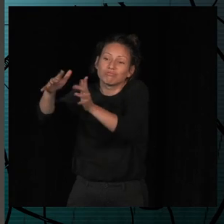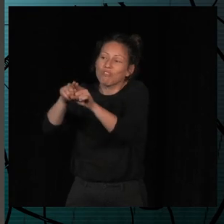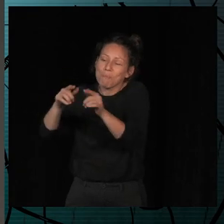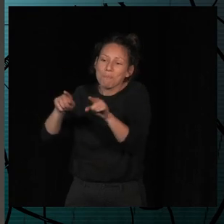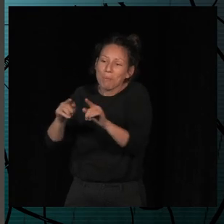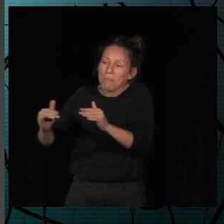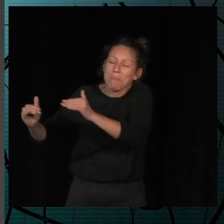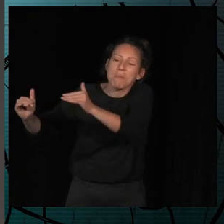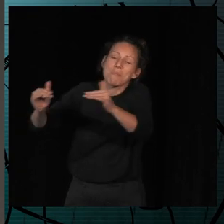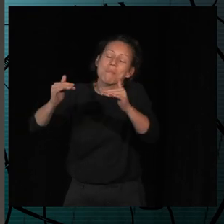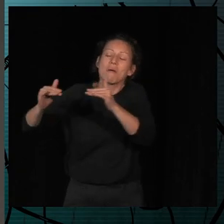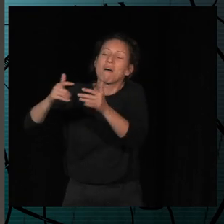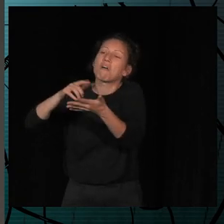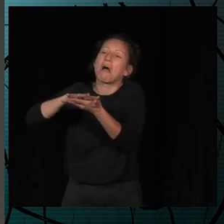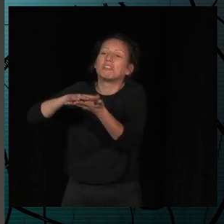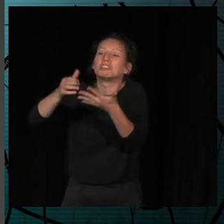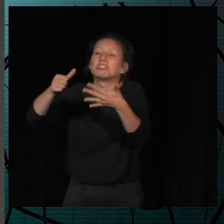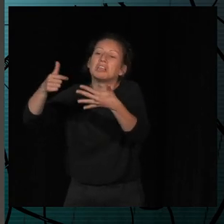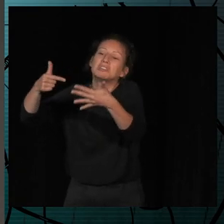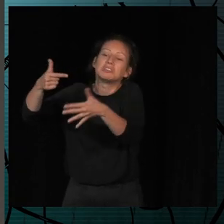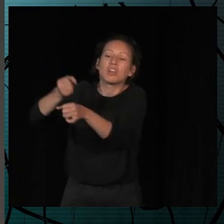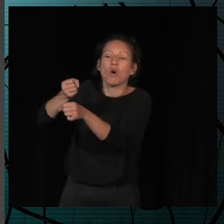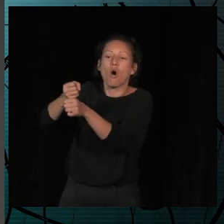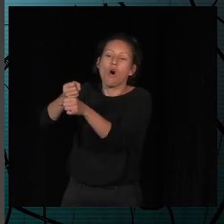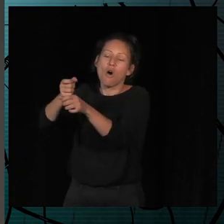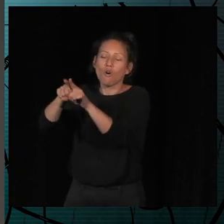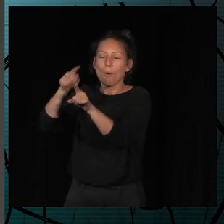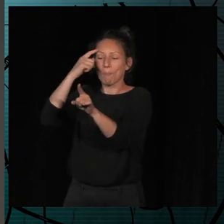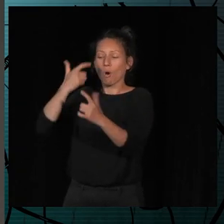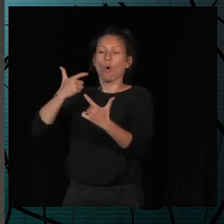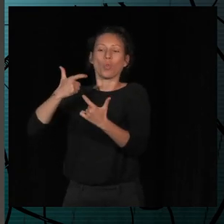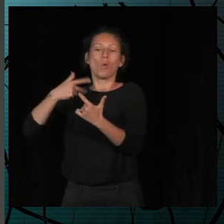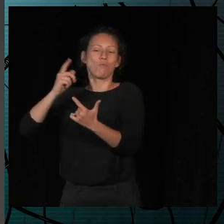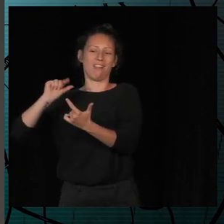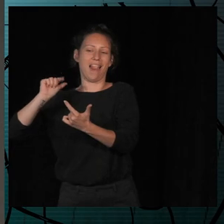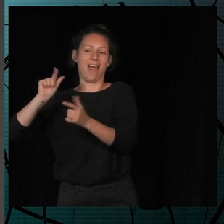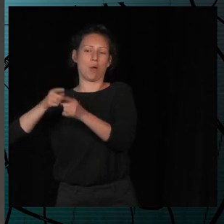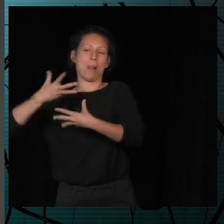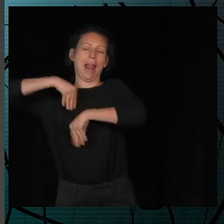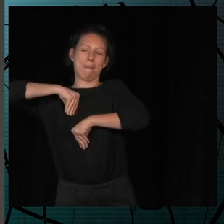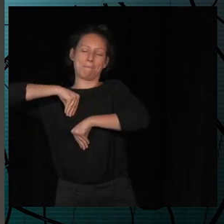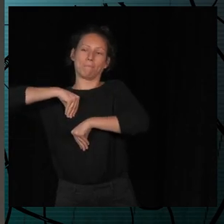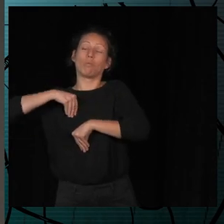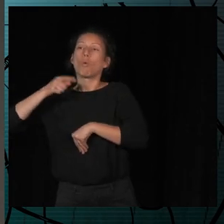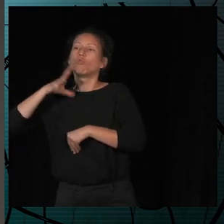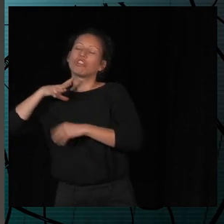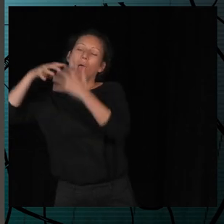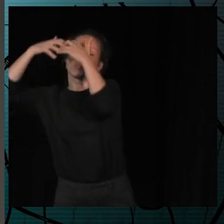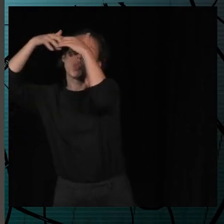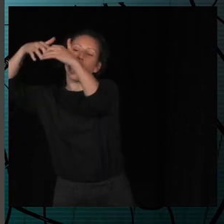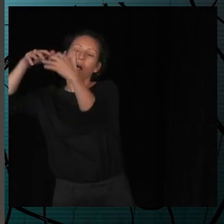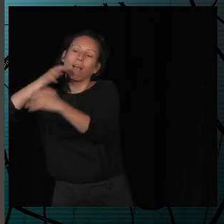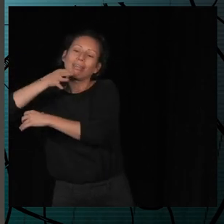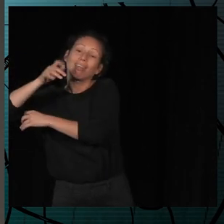petit à l'âge où contrôle des impulsions commence à être acquis pour les neurologues il est acquis seulement à 25 ans mais bon heureusement il